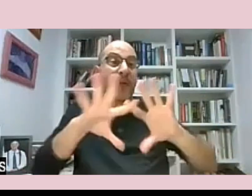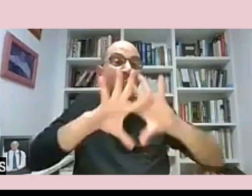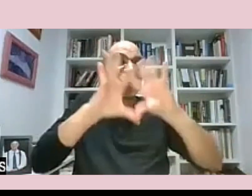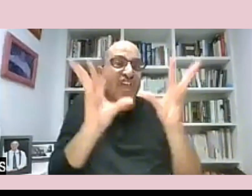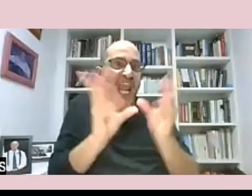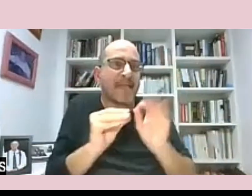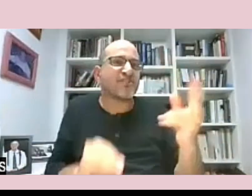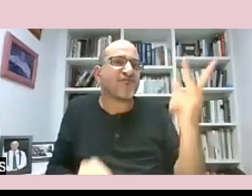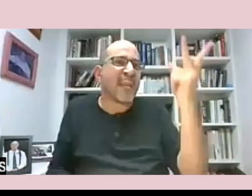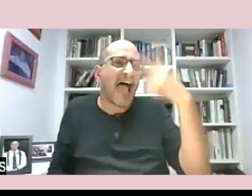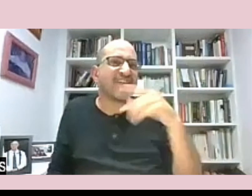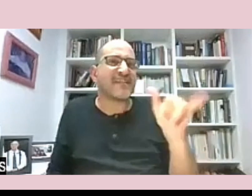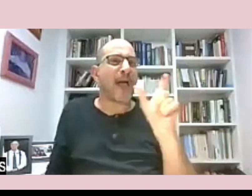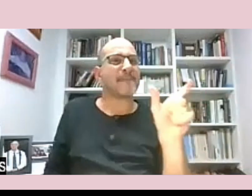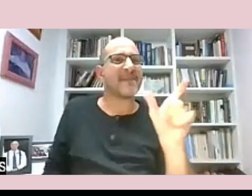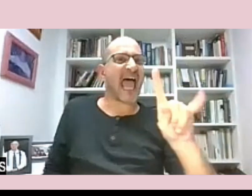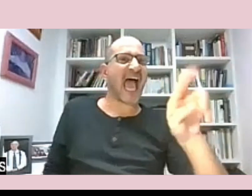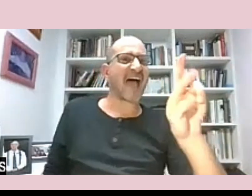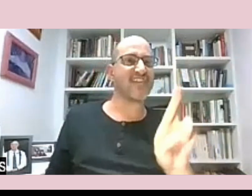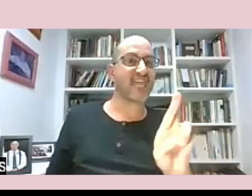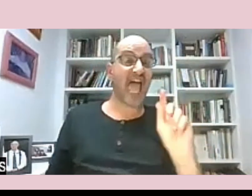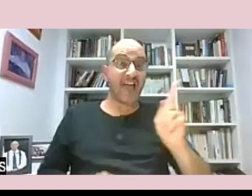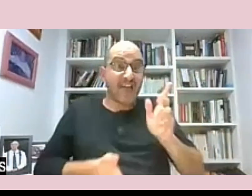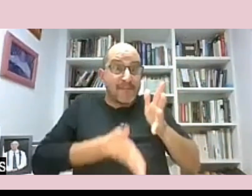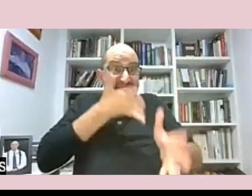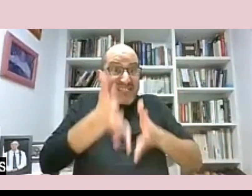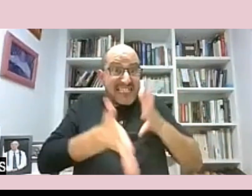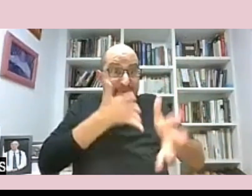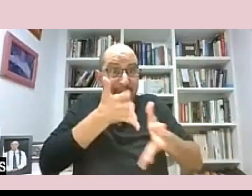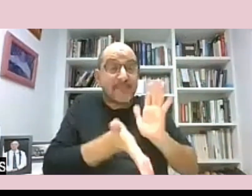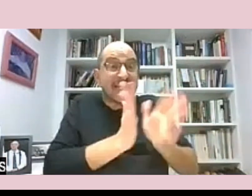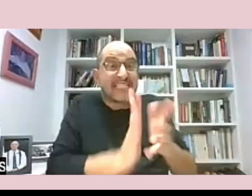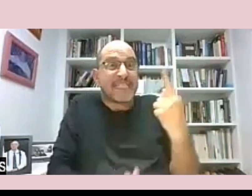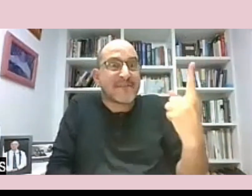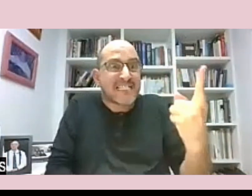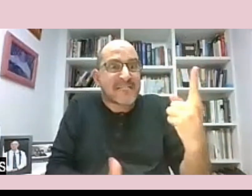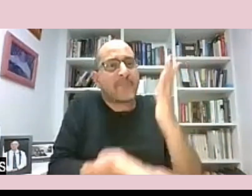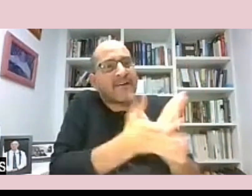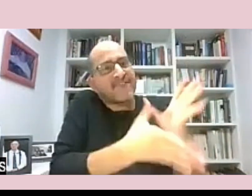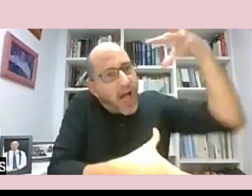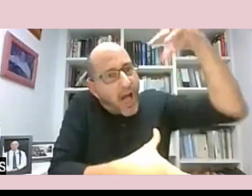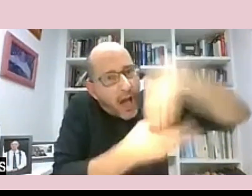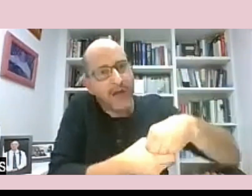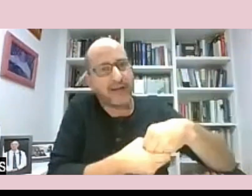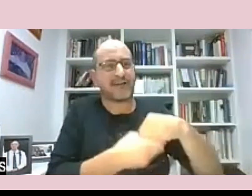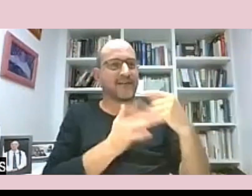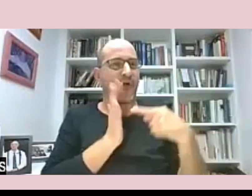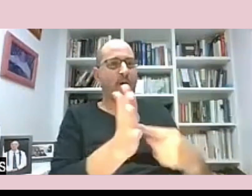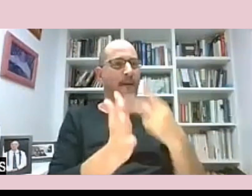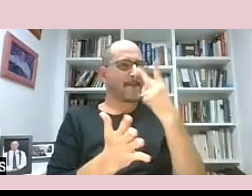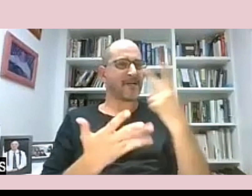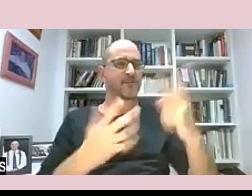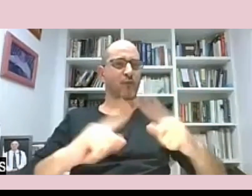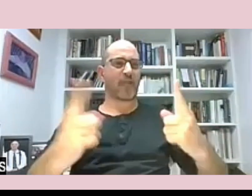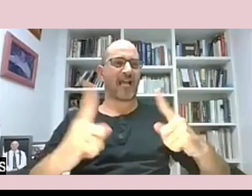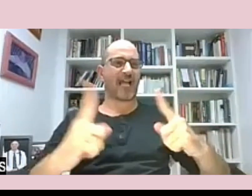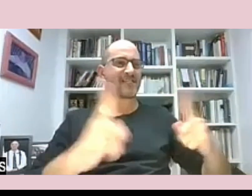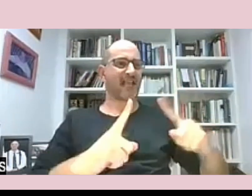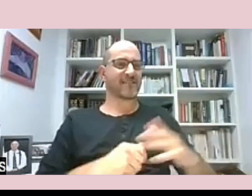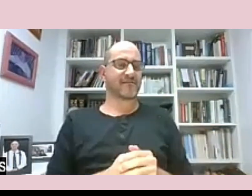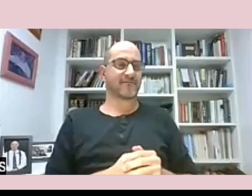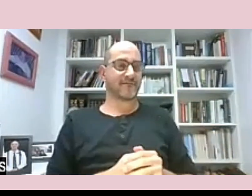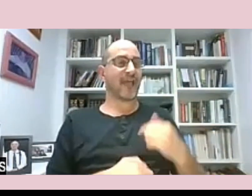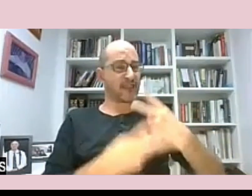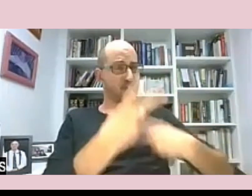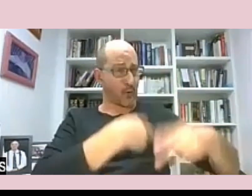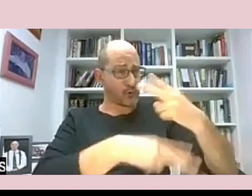בעברית צריך להיות משפט שלם כדי להבין מה המילה חבר מתכוונת, אבל בשפת הסימנים זה כבר ממש בתוך הסימן,